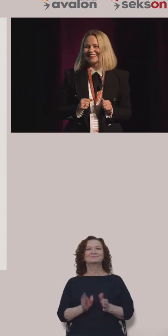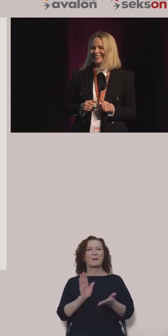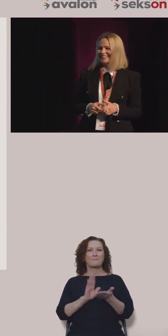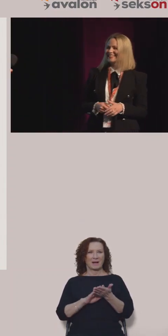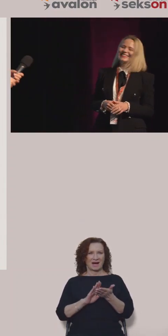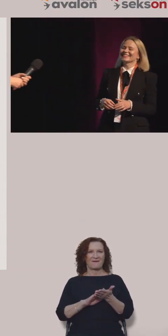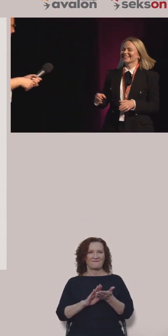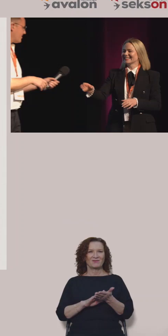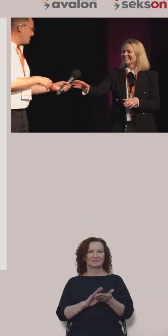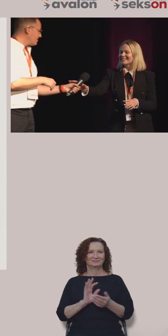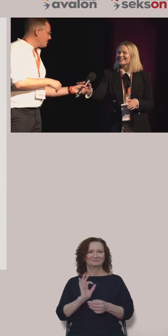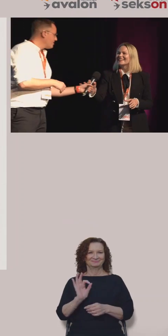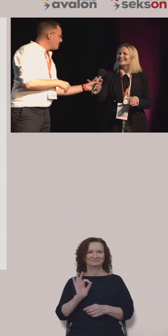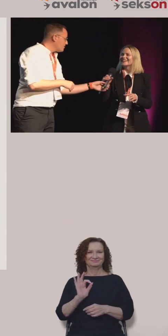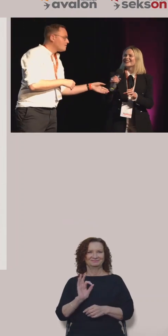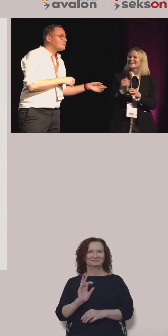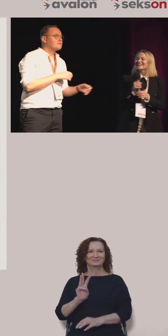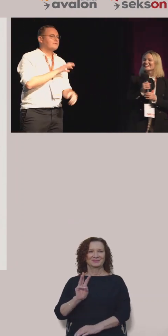Brawo.